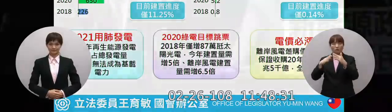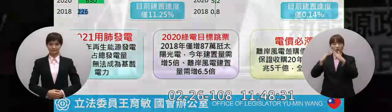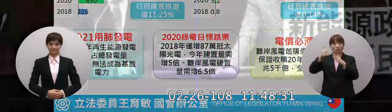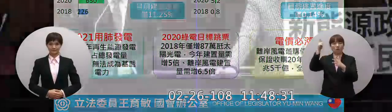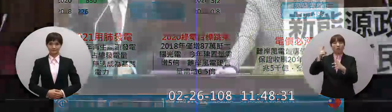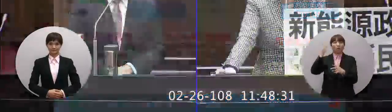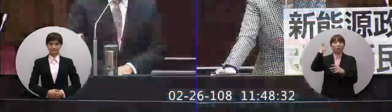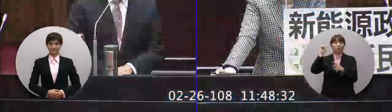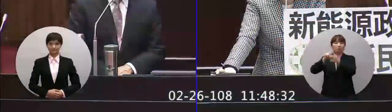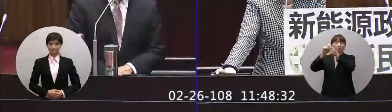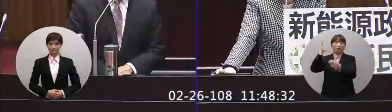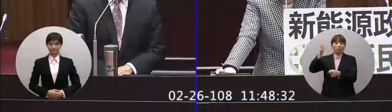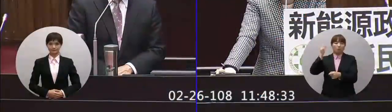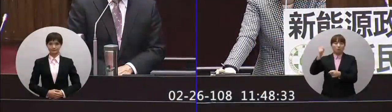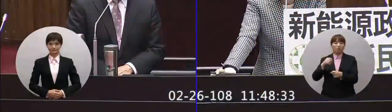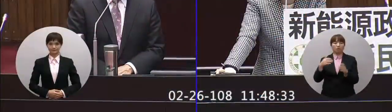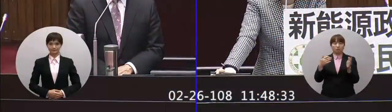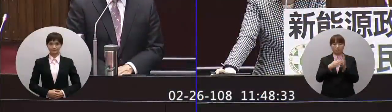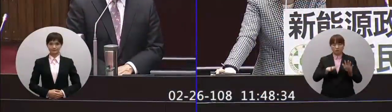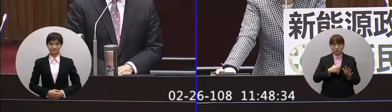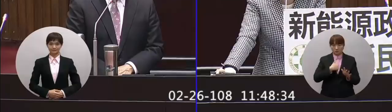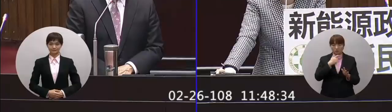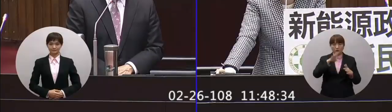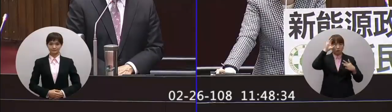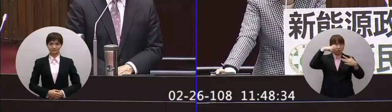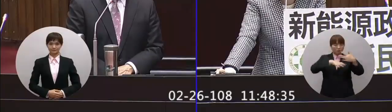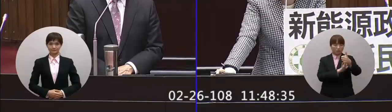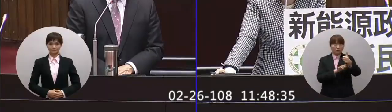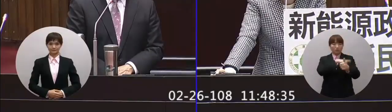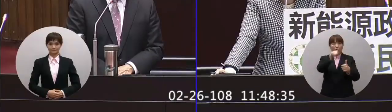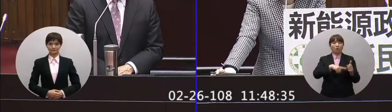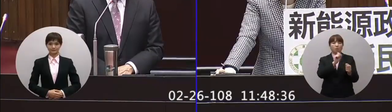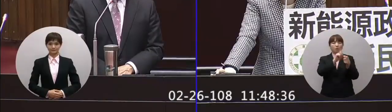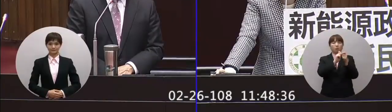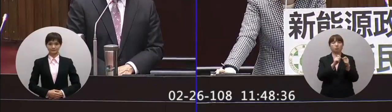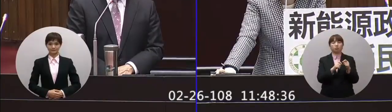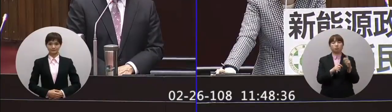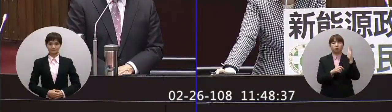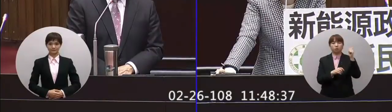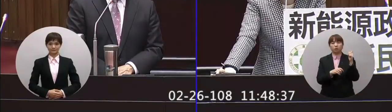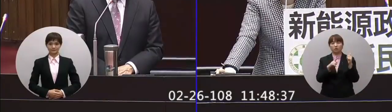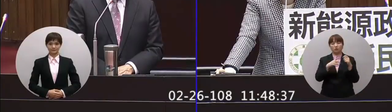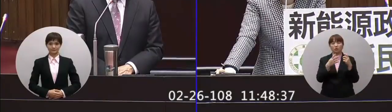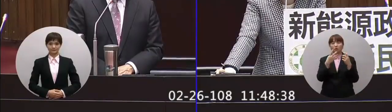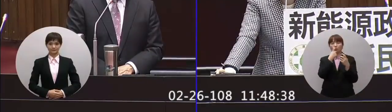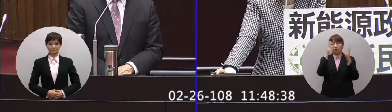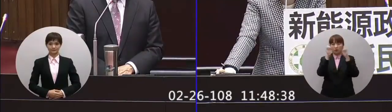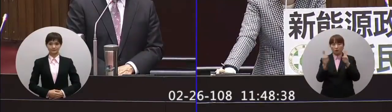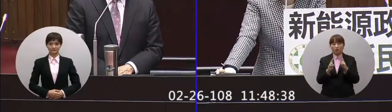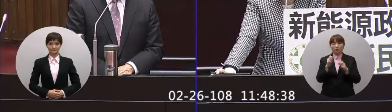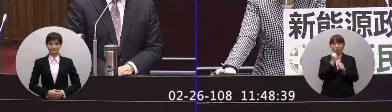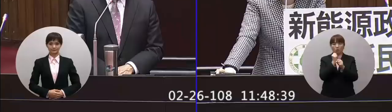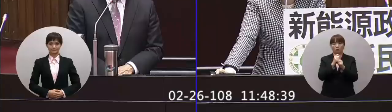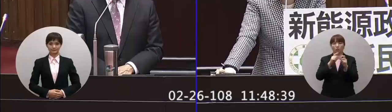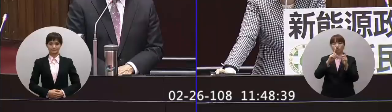在说大话，我认为今天是我们的苏内阁在说大话。 这个绿能的建置速度它就是有